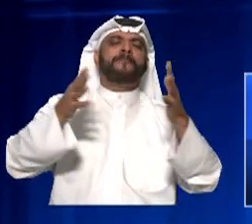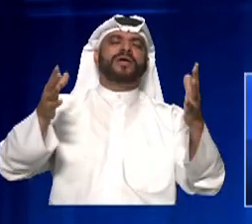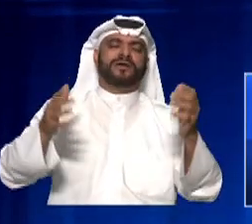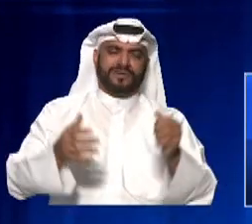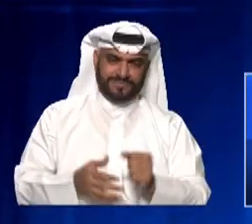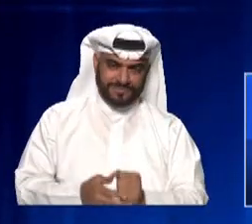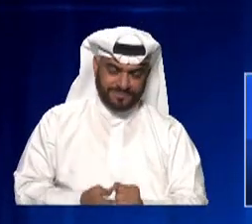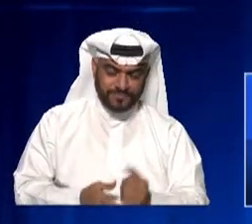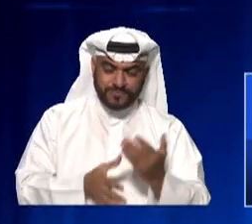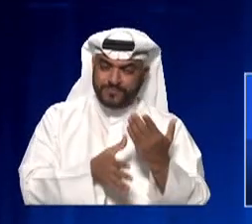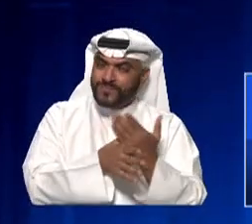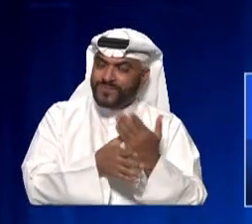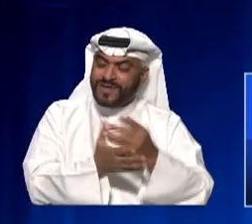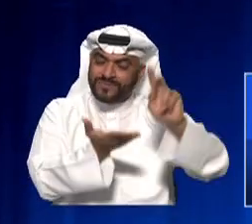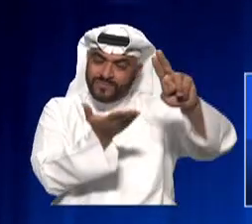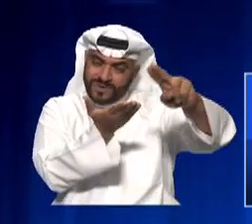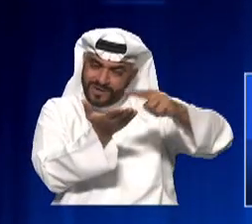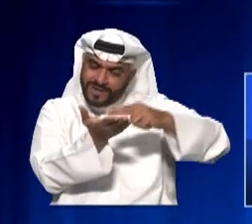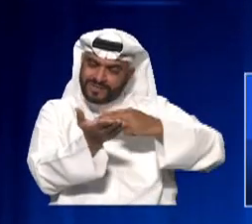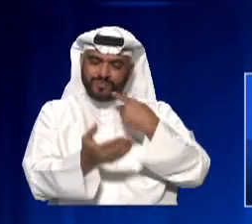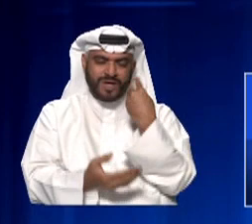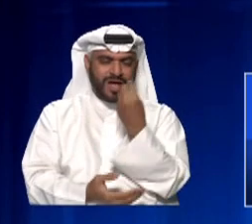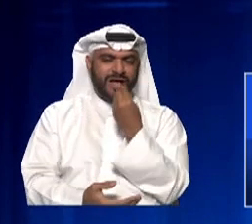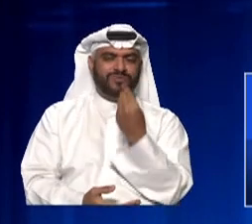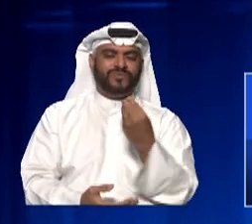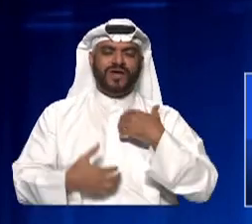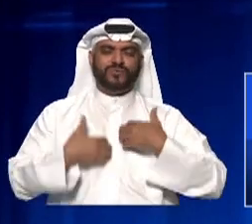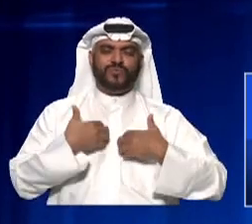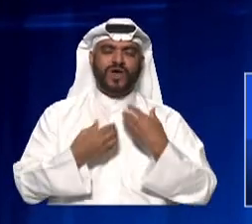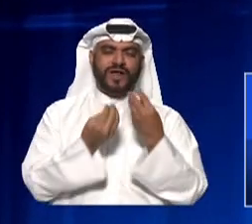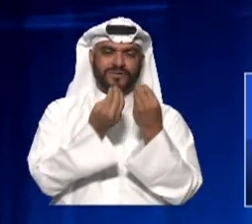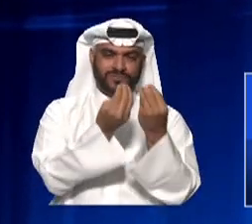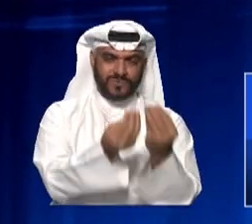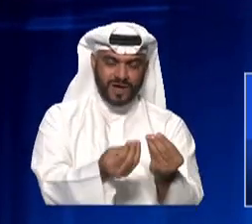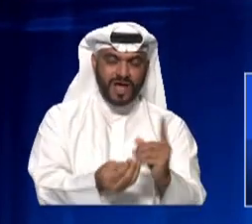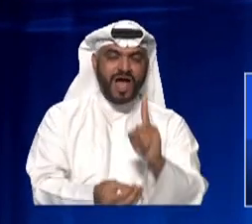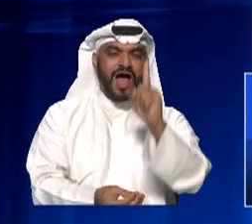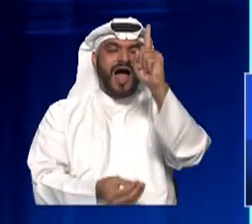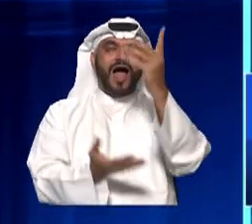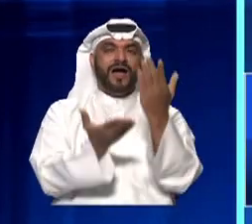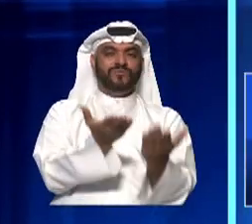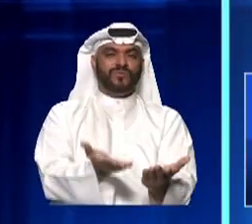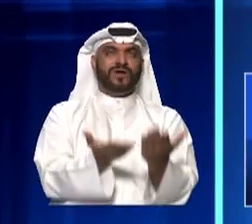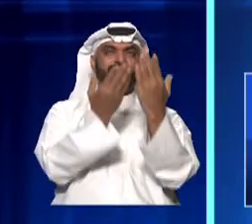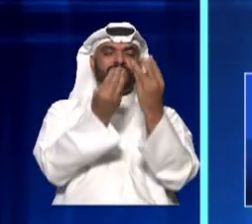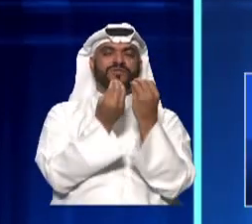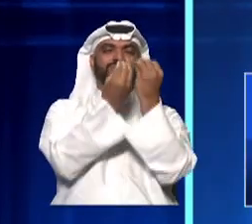عن خالص شكره على ما عبر عنه من طيب المشاعر والمواساة بهذا المصاب،